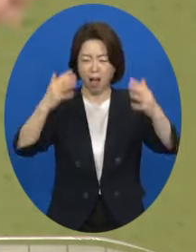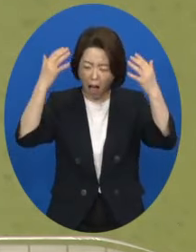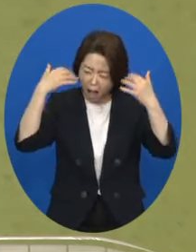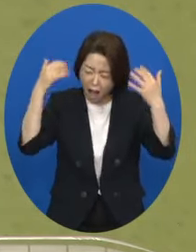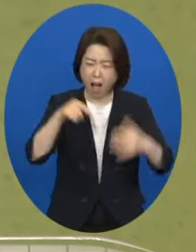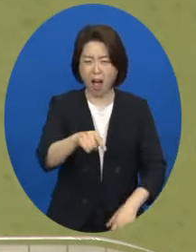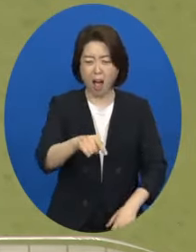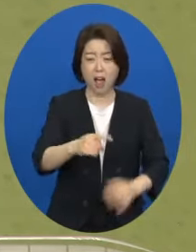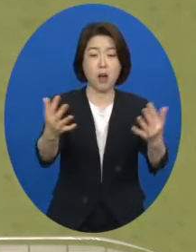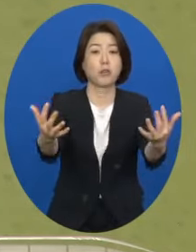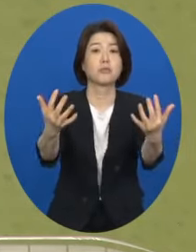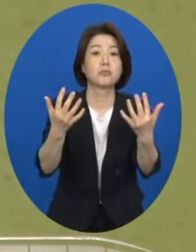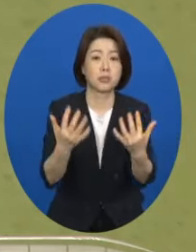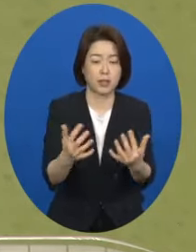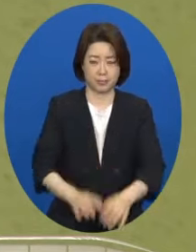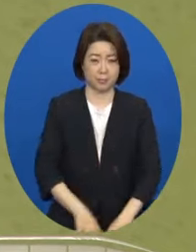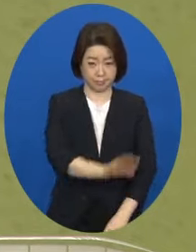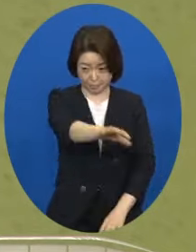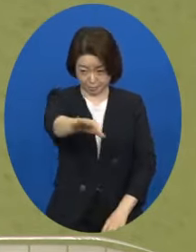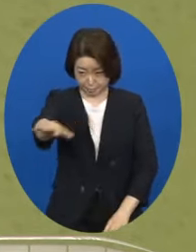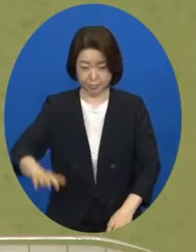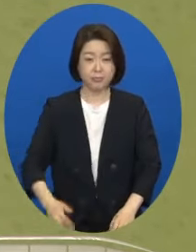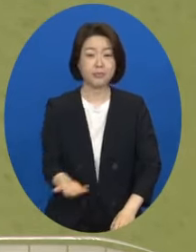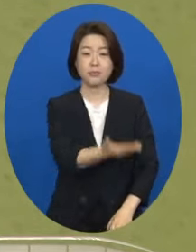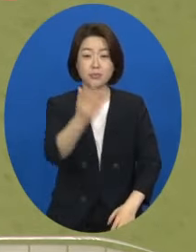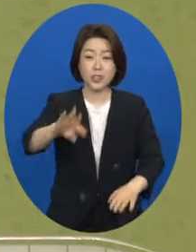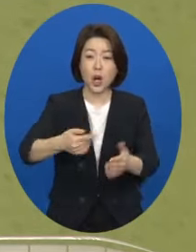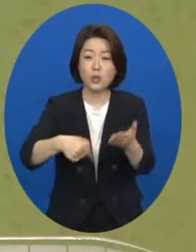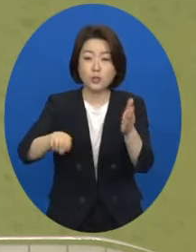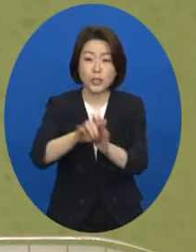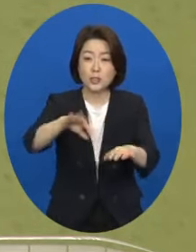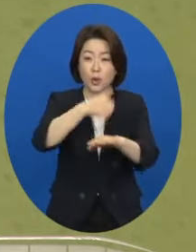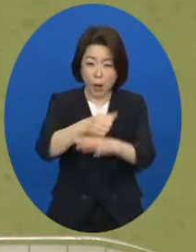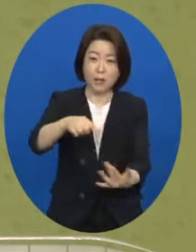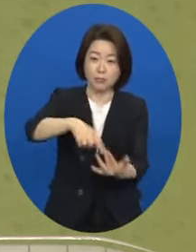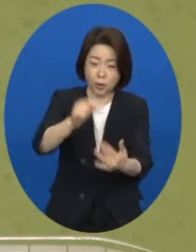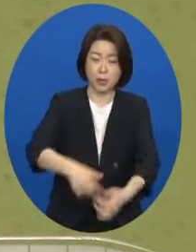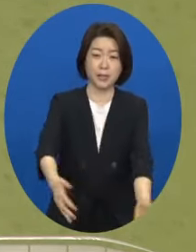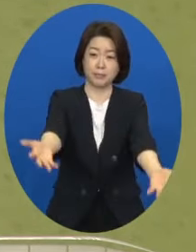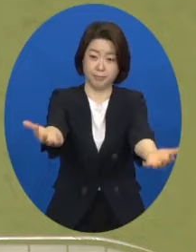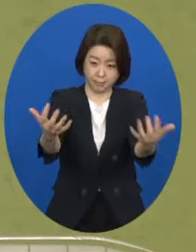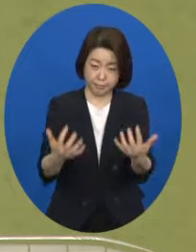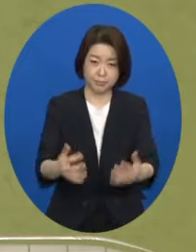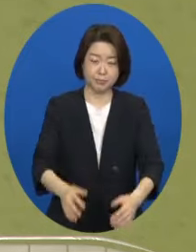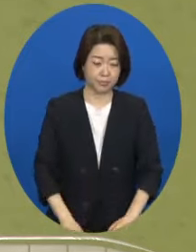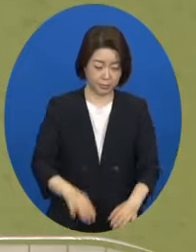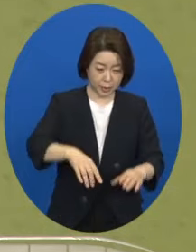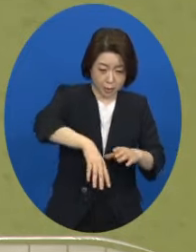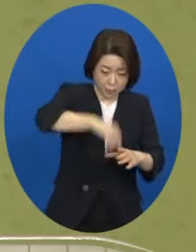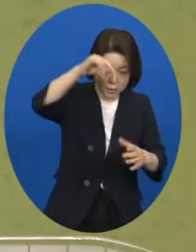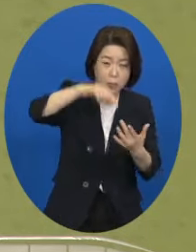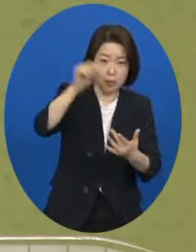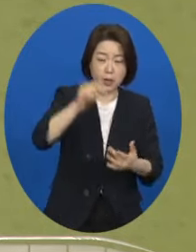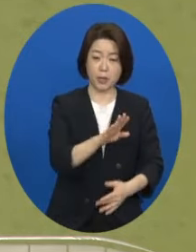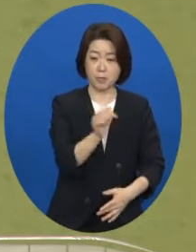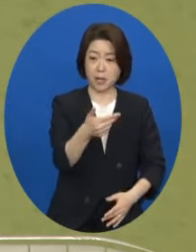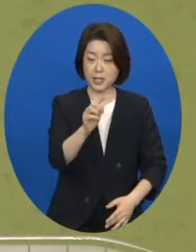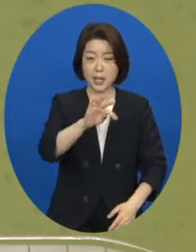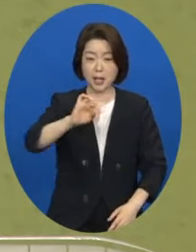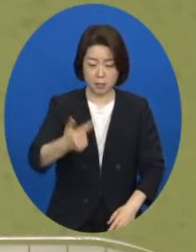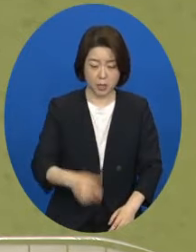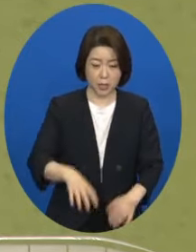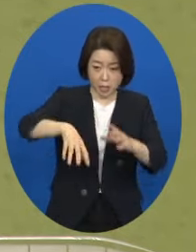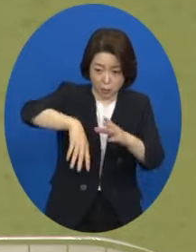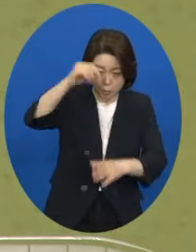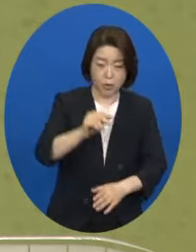하여튼 모여가지고, 자 너희들을 위해서 왕을 뽑았다, 자 모여라. 딱 뽑았는데 베냐민 지파가 나왔어. 딱 뽑았는데 마드리